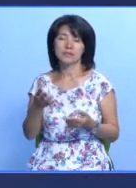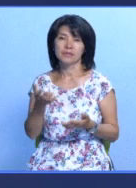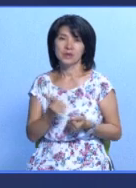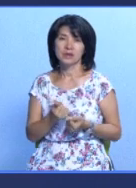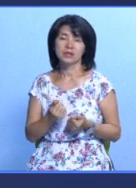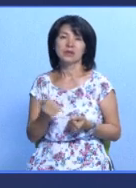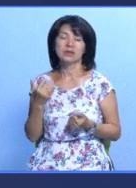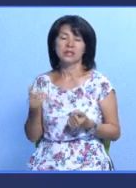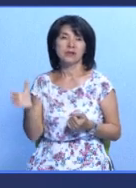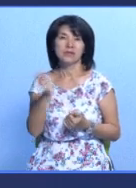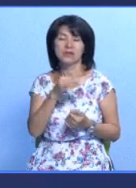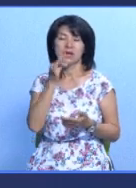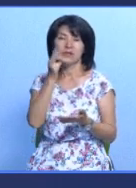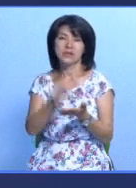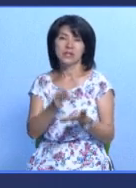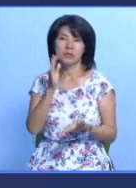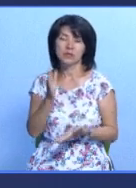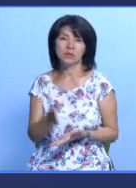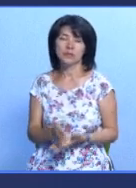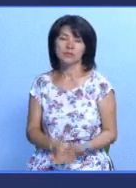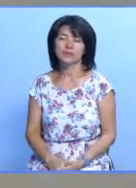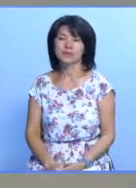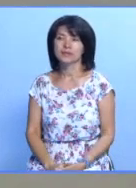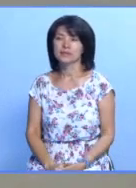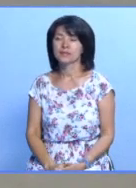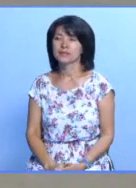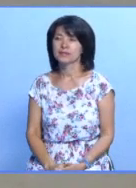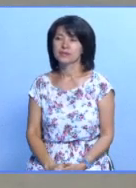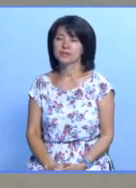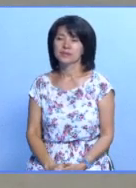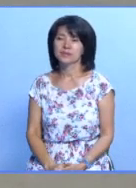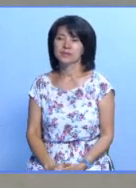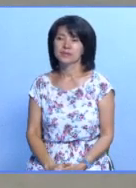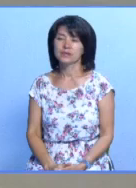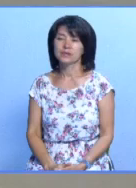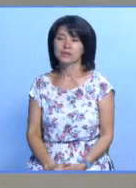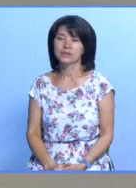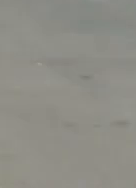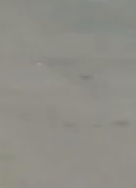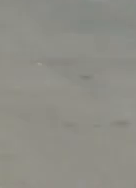көрсеткен бозбалалар да жауапқа тартылады. Аяулым Рахымжанова, Юрий Белевский, Дәулет Қошқарбаев, ертіс ақпарат.